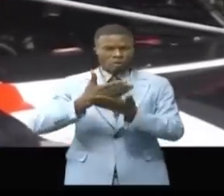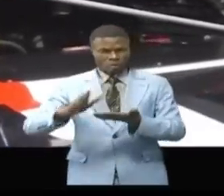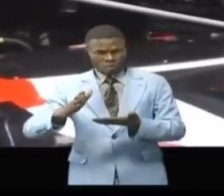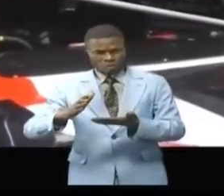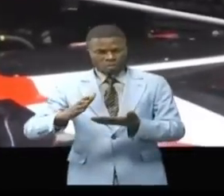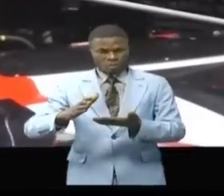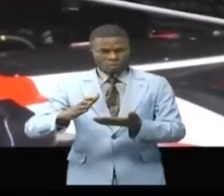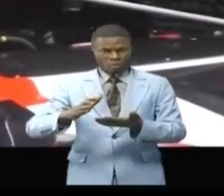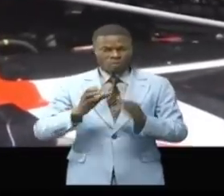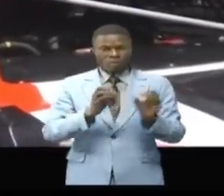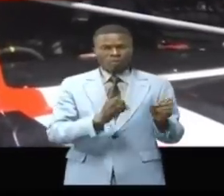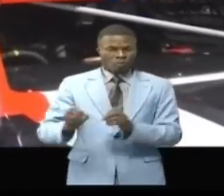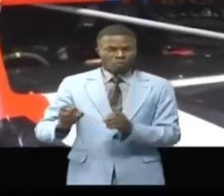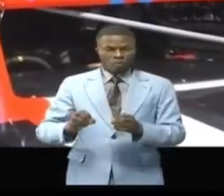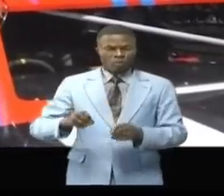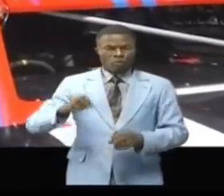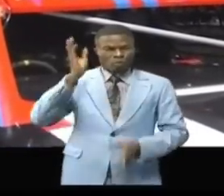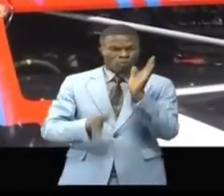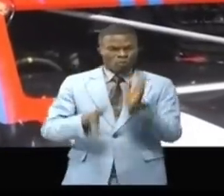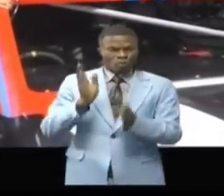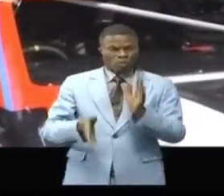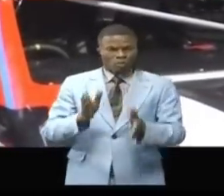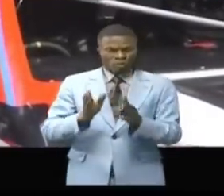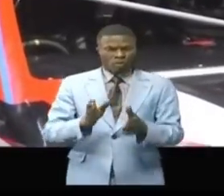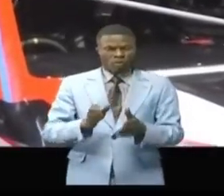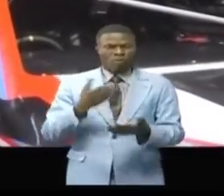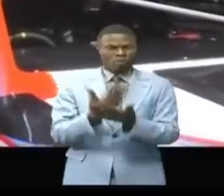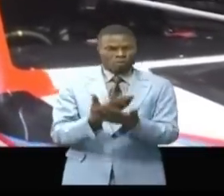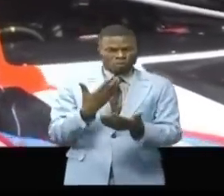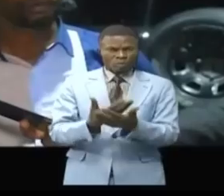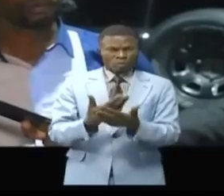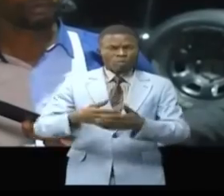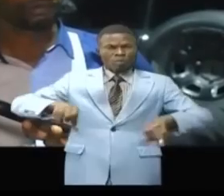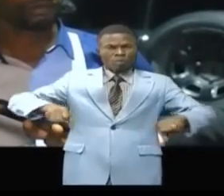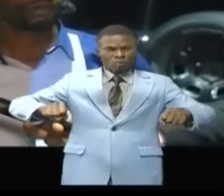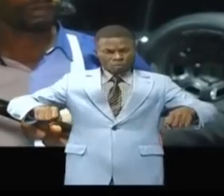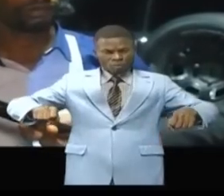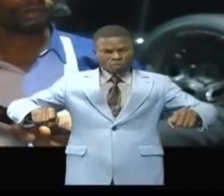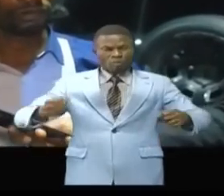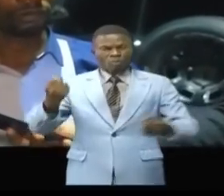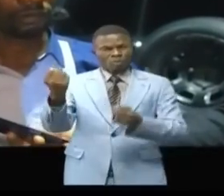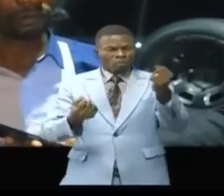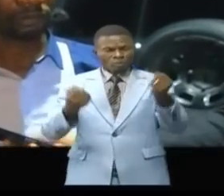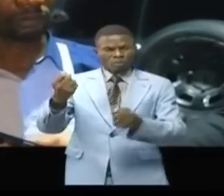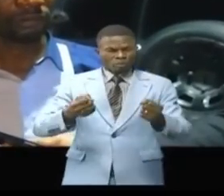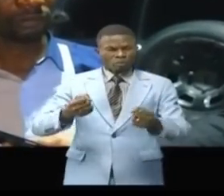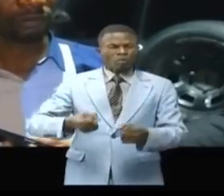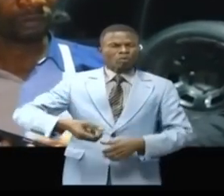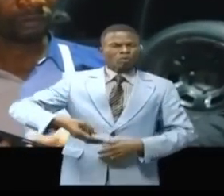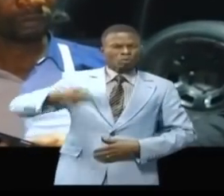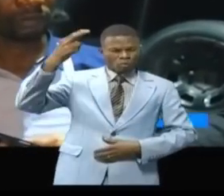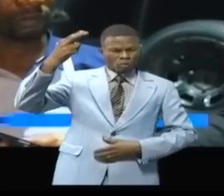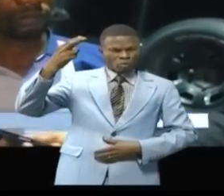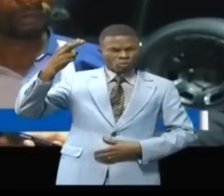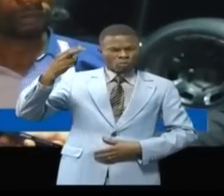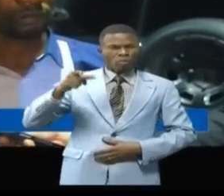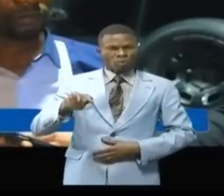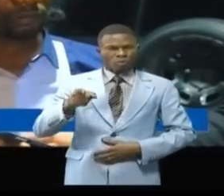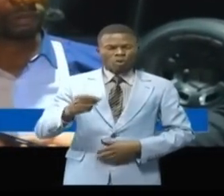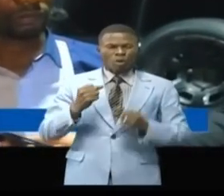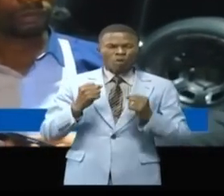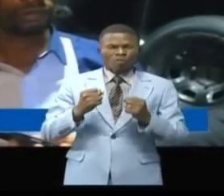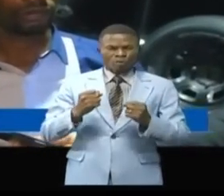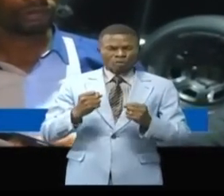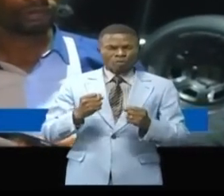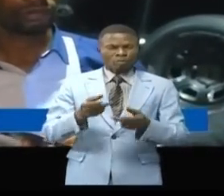aurons un rallye classique de vitesse avec des véhicules de type buggy,